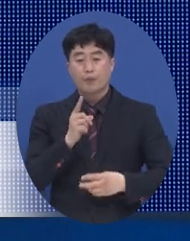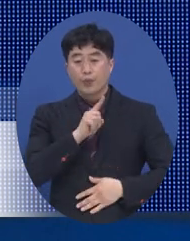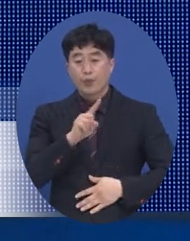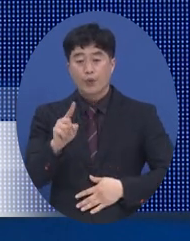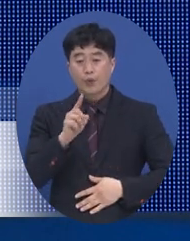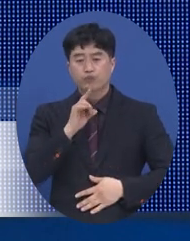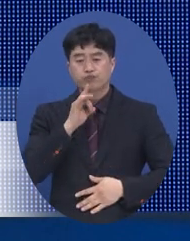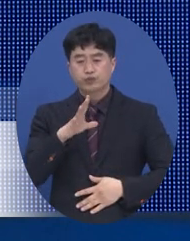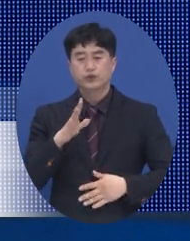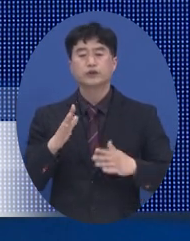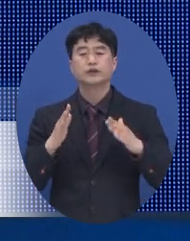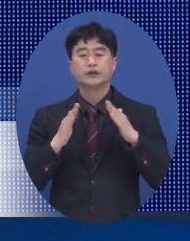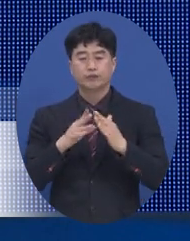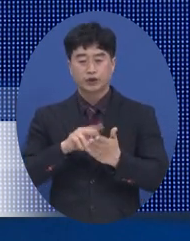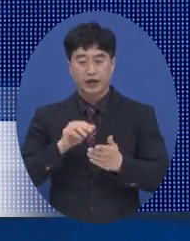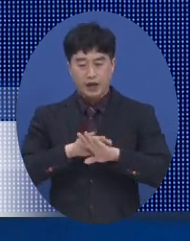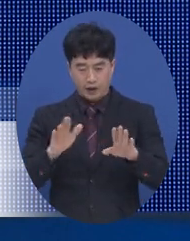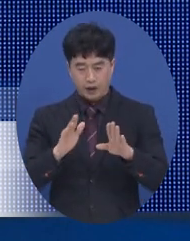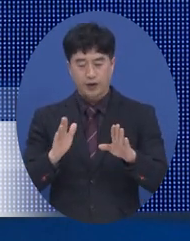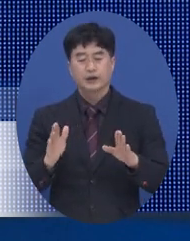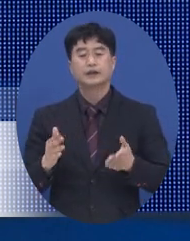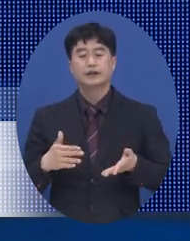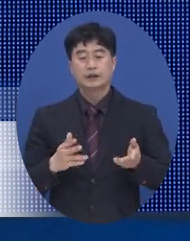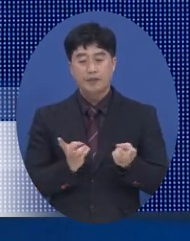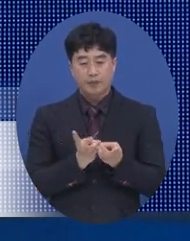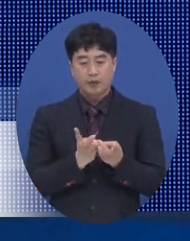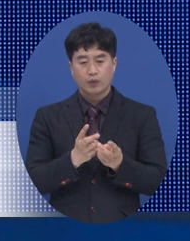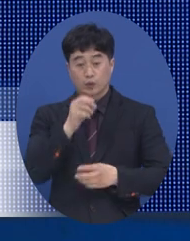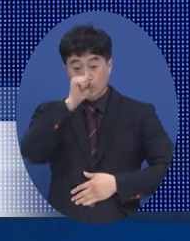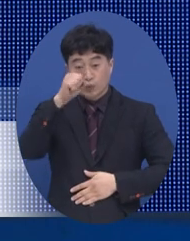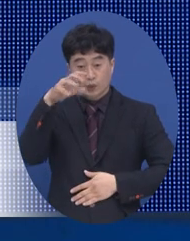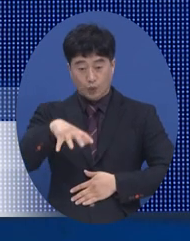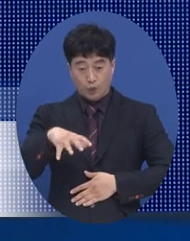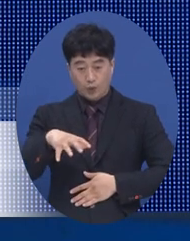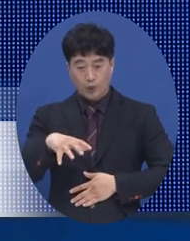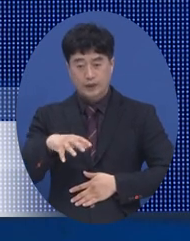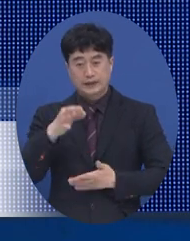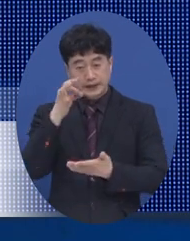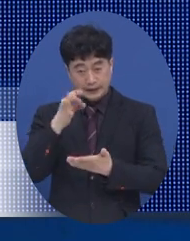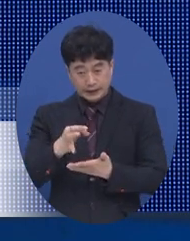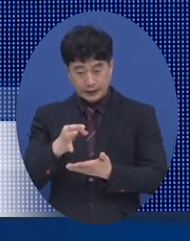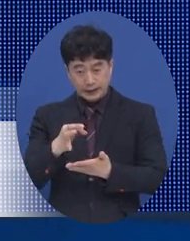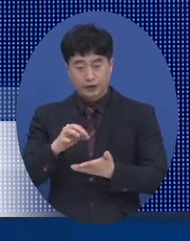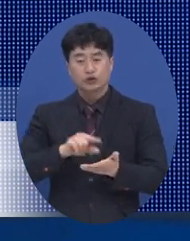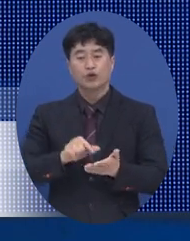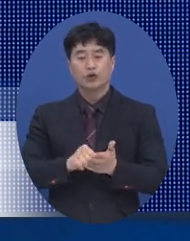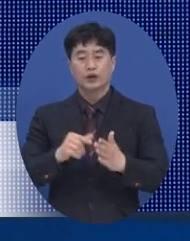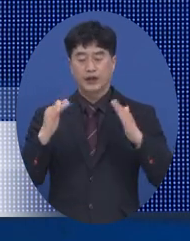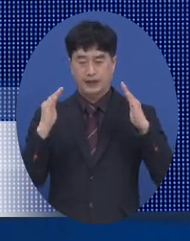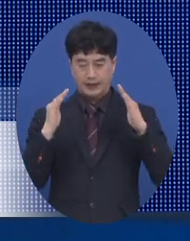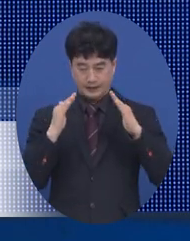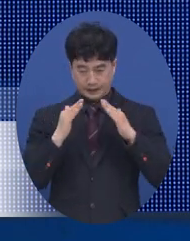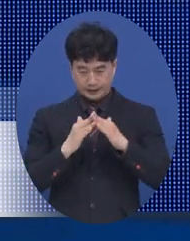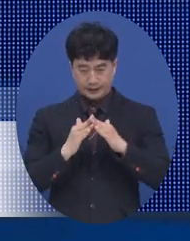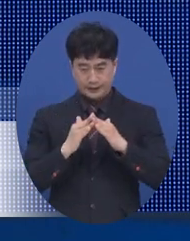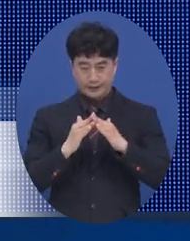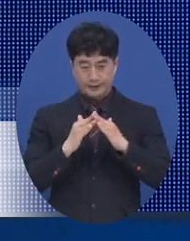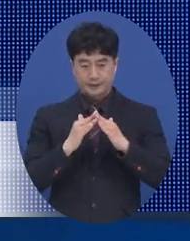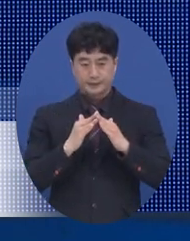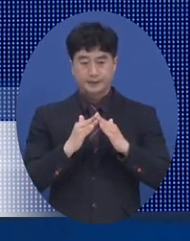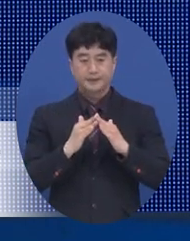유일한 주택 문제 해결의 길입니다. 정말 좋은 위치에 아주 낮은 가격에 적정한